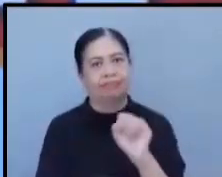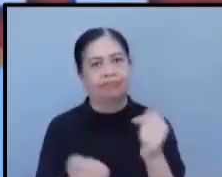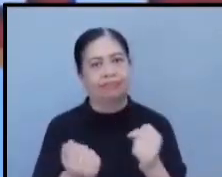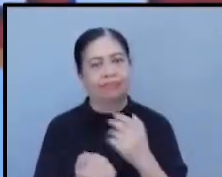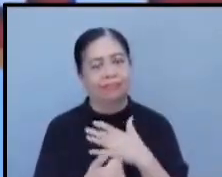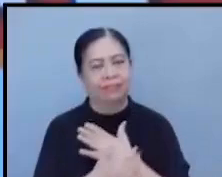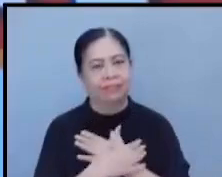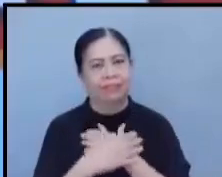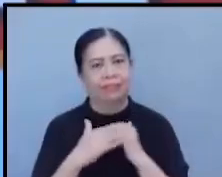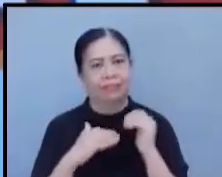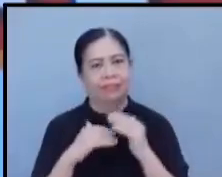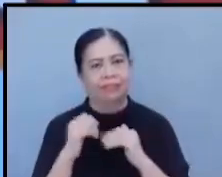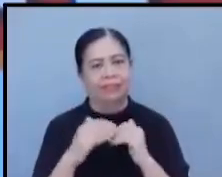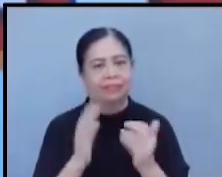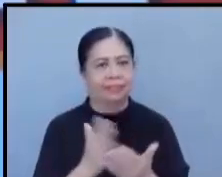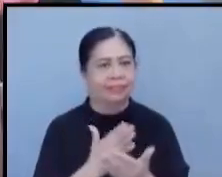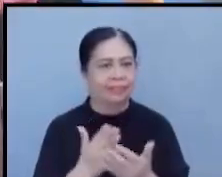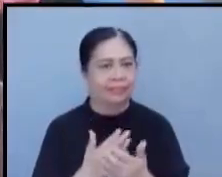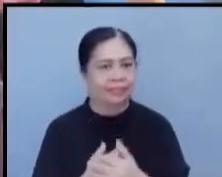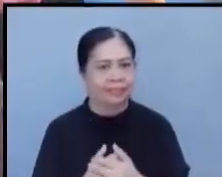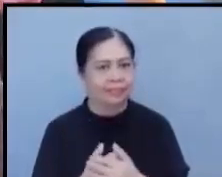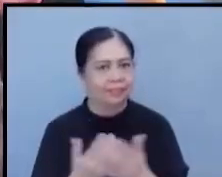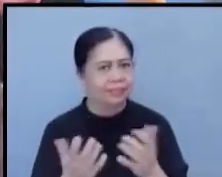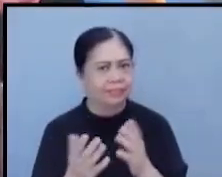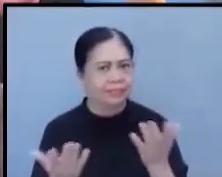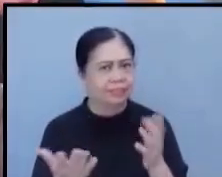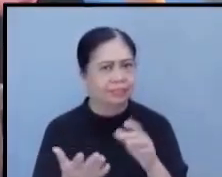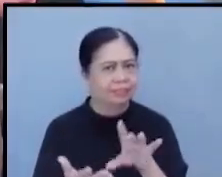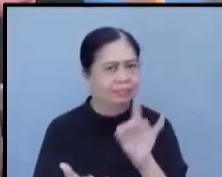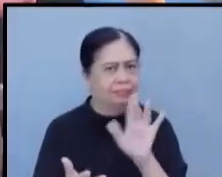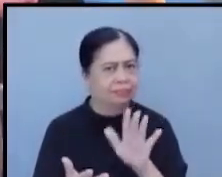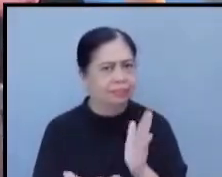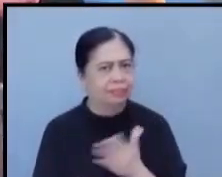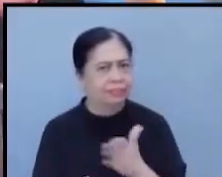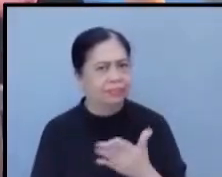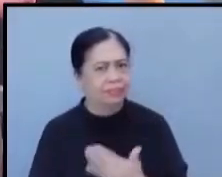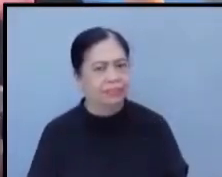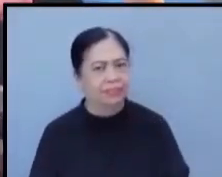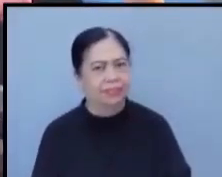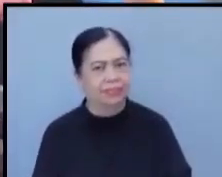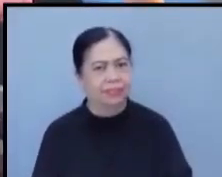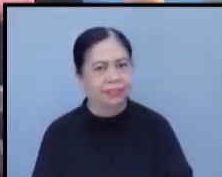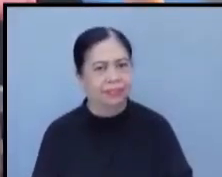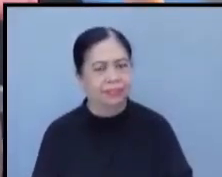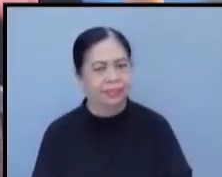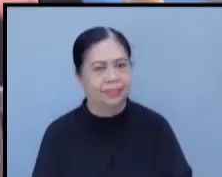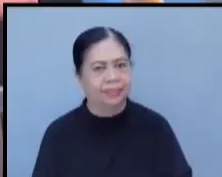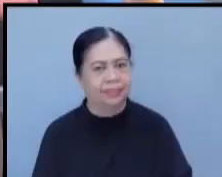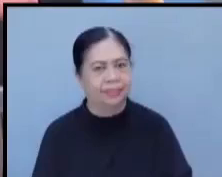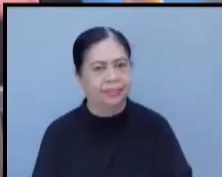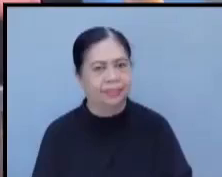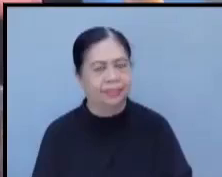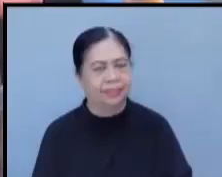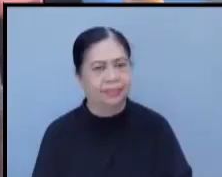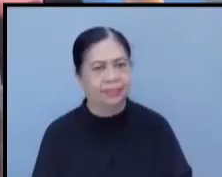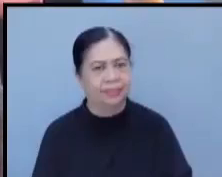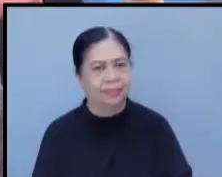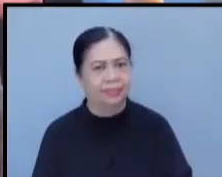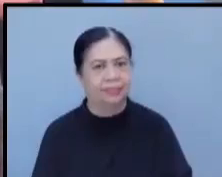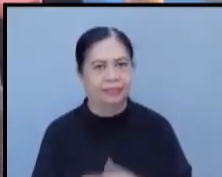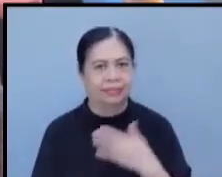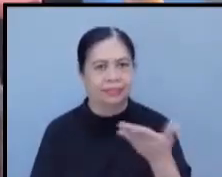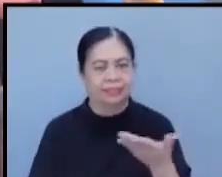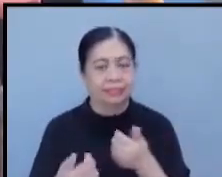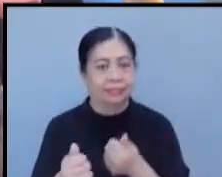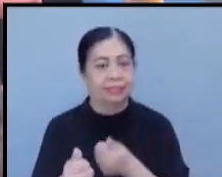song. Saan yung ano niya? Saan namin makikita yan and your social media accounts? Too? Yes. Social media accounts. Please invite them to follow